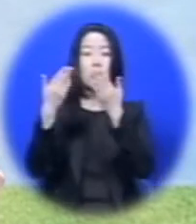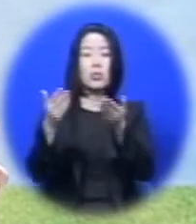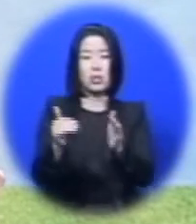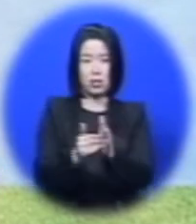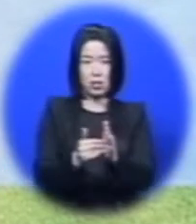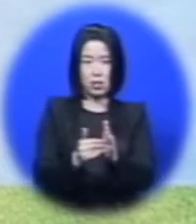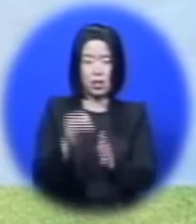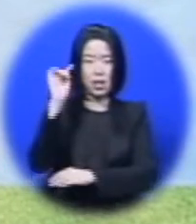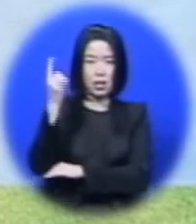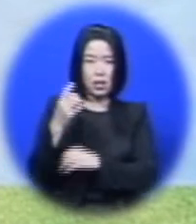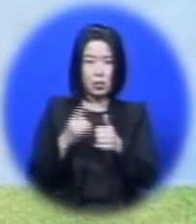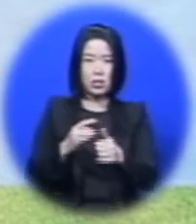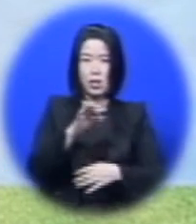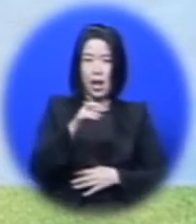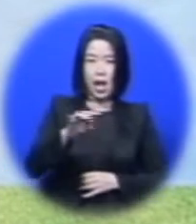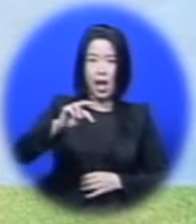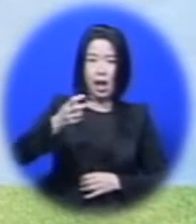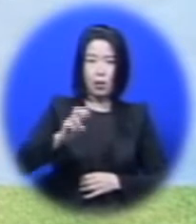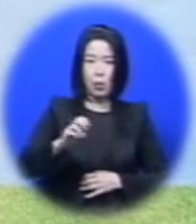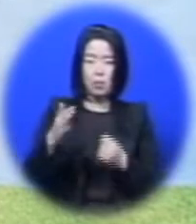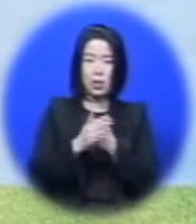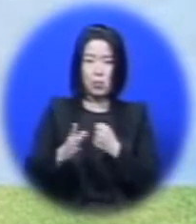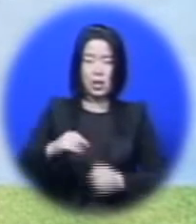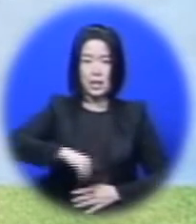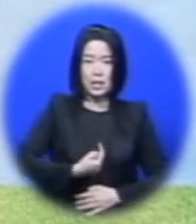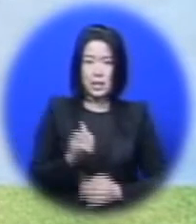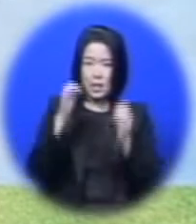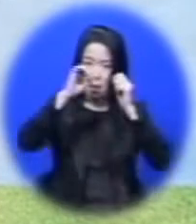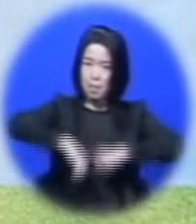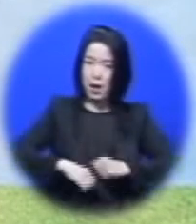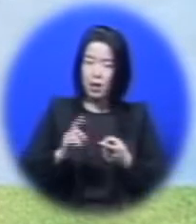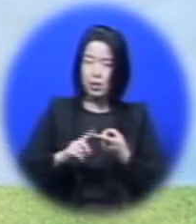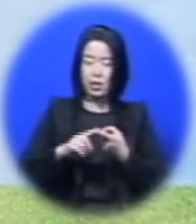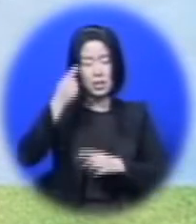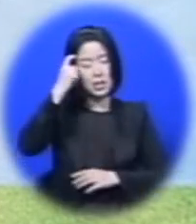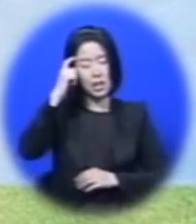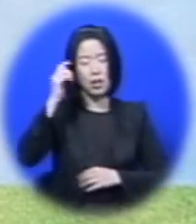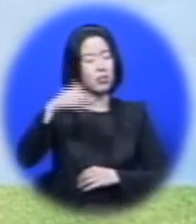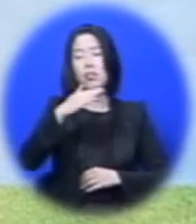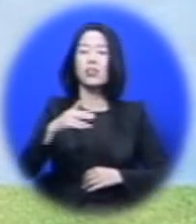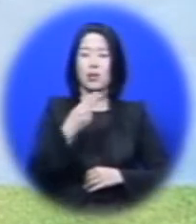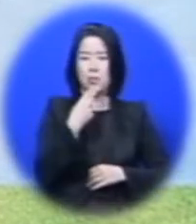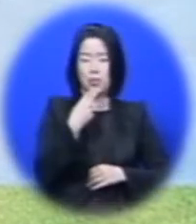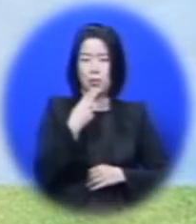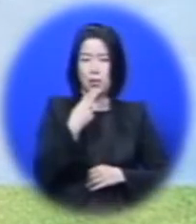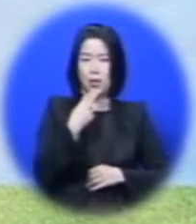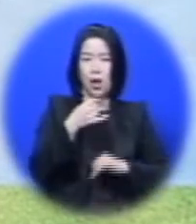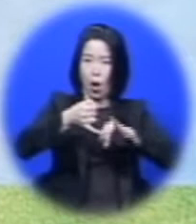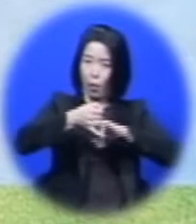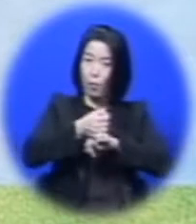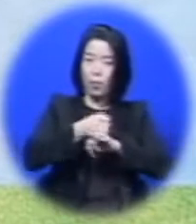다윗에게는 에돔으로 인해서 자기가 망할 것이라고 절대 생각하지 않았습니다.